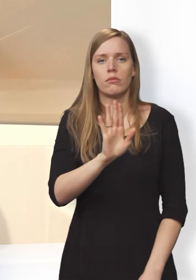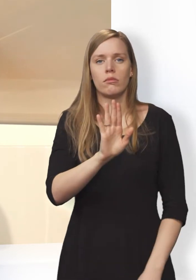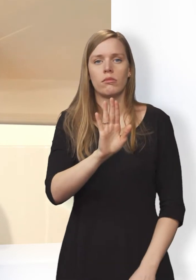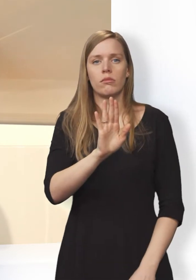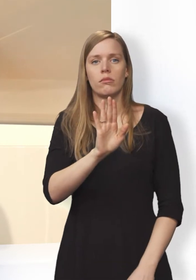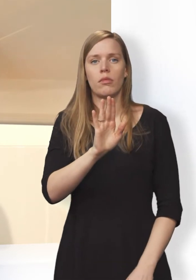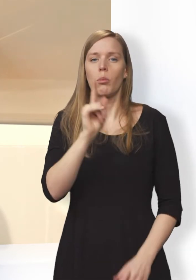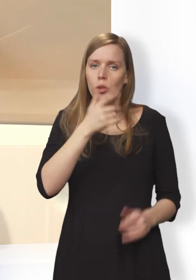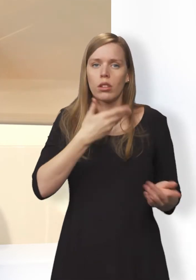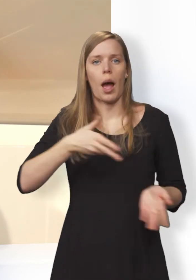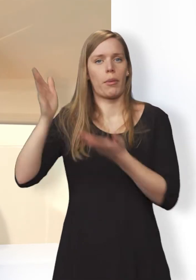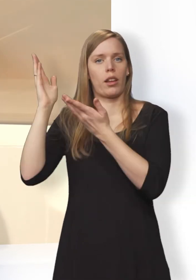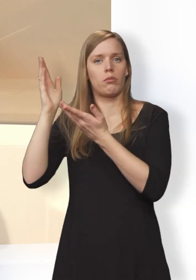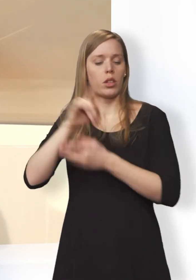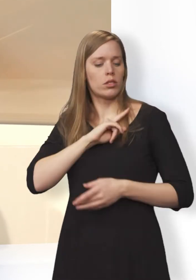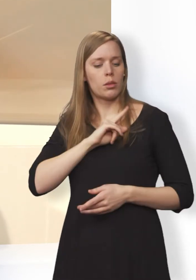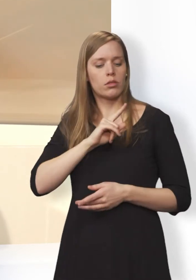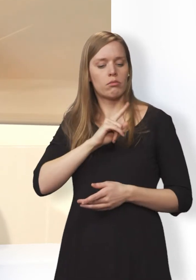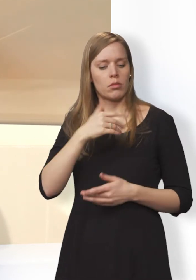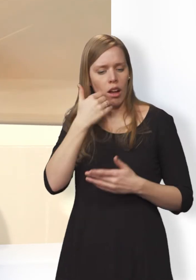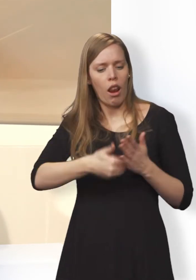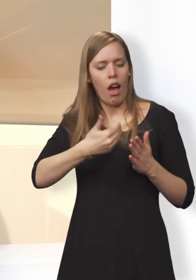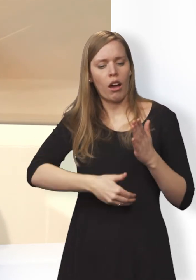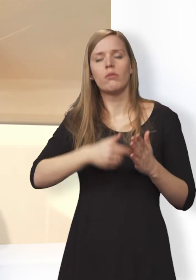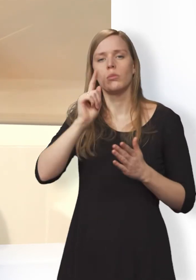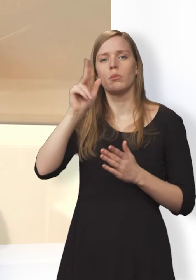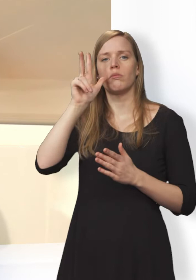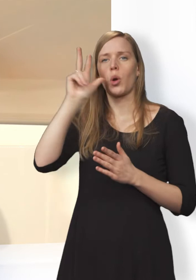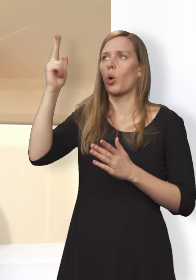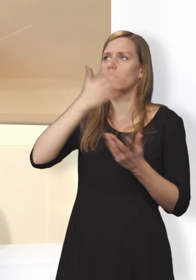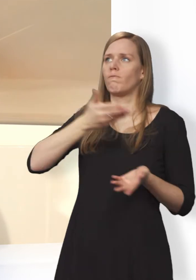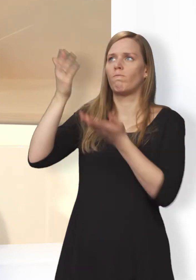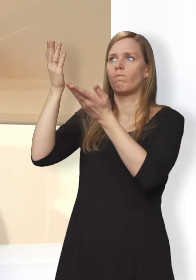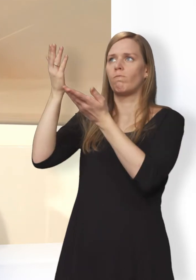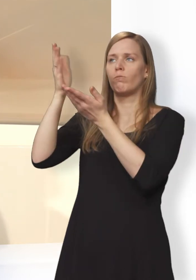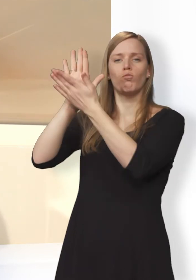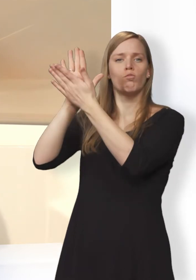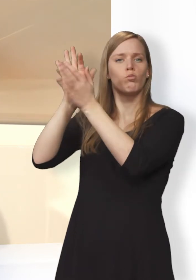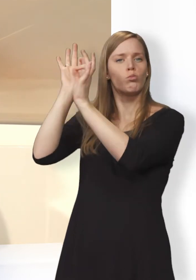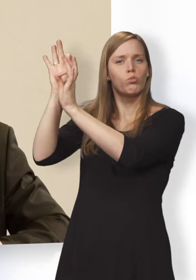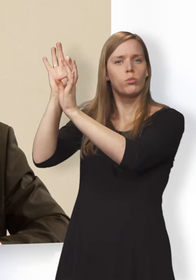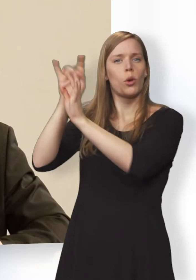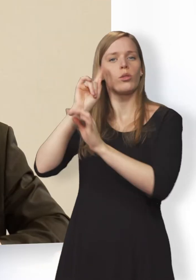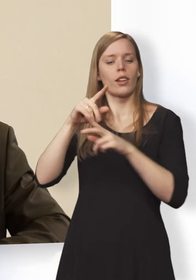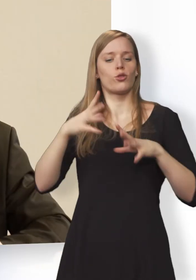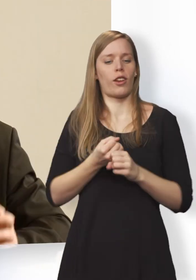ich glaube die klage dann bei gut ab und da ist sie gut aufgehoben und dann wird man auch wieder fröhlich